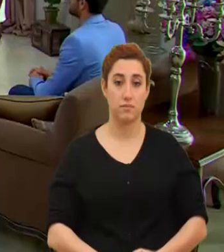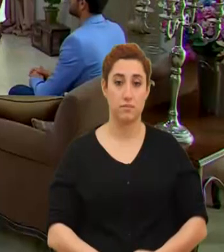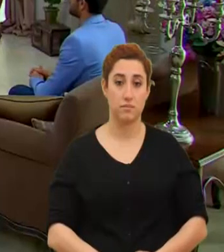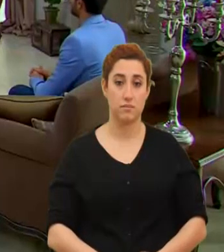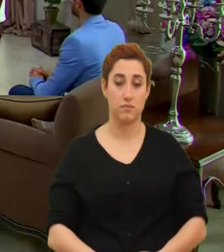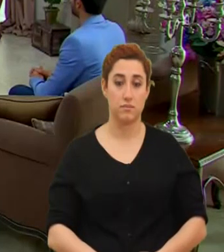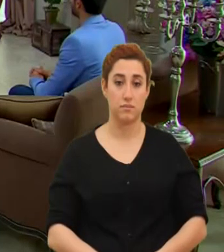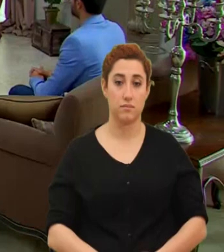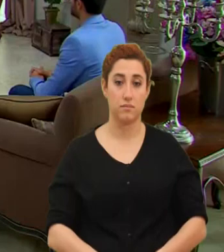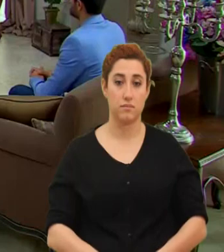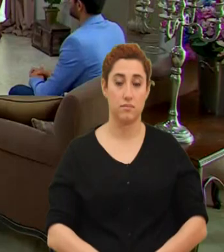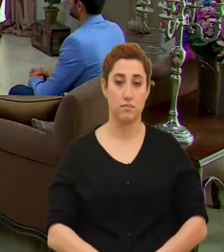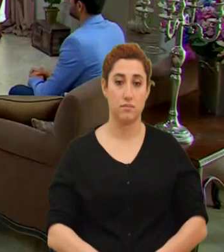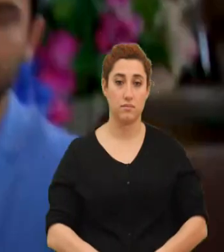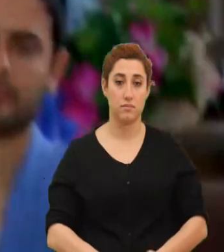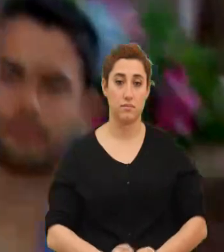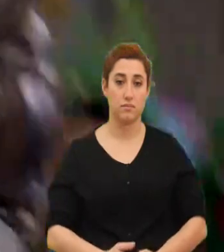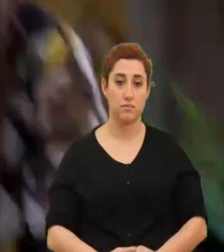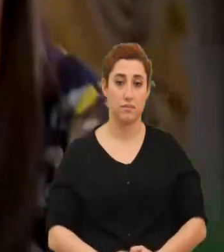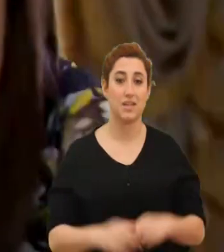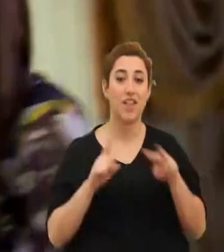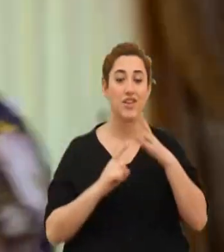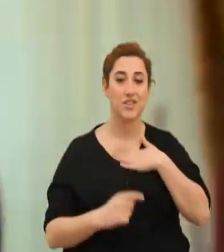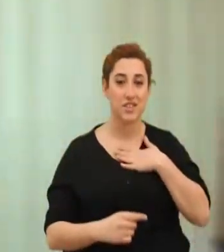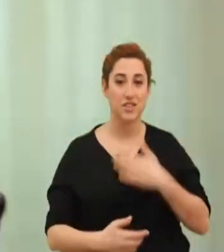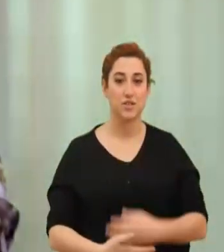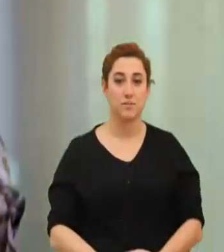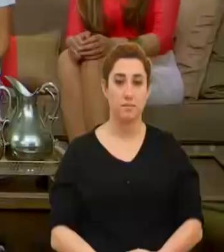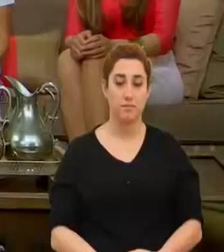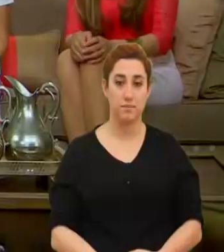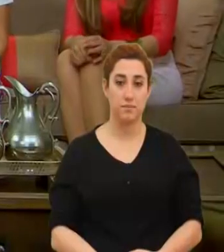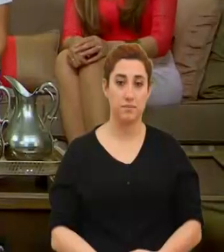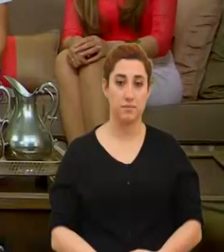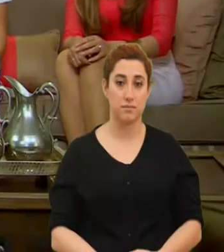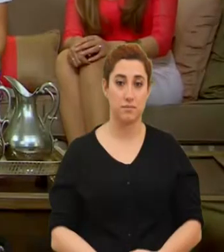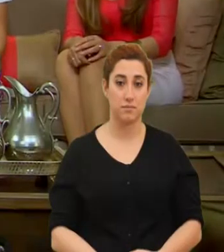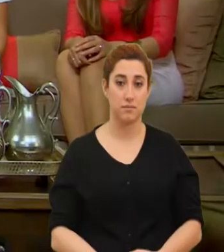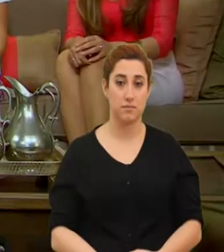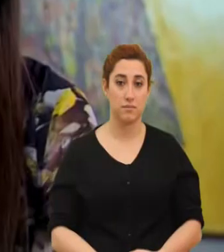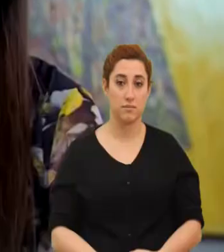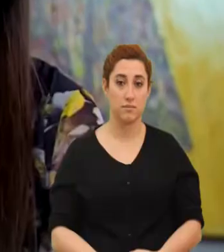Biricik kalkıp Sehpa'nın çekmecesinden ceza kağıdını aldı. Nazlıcığım.